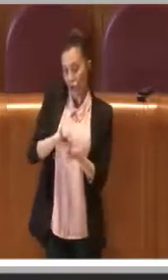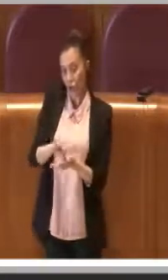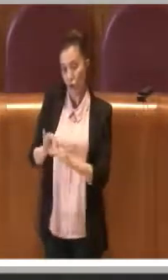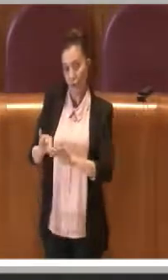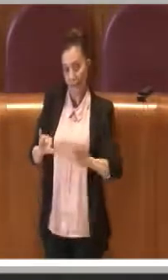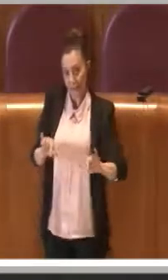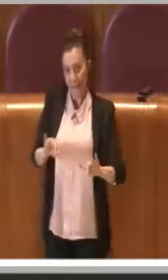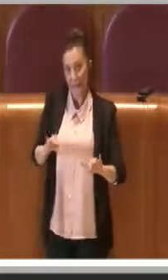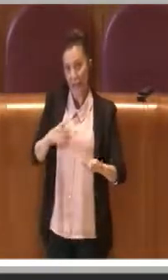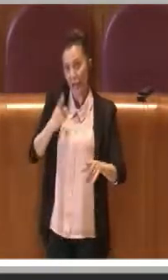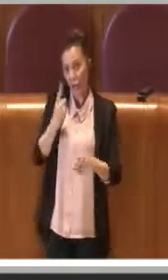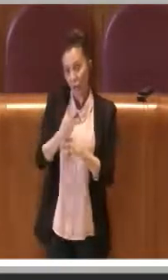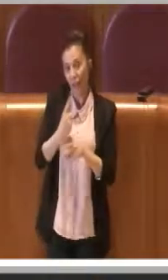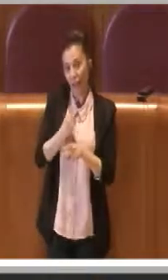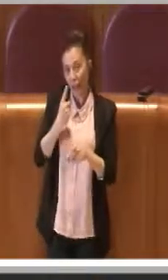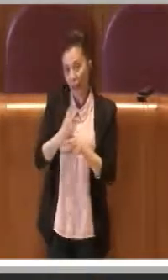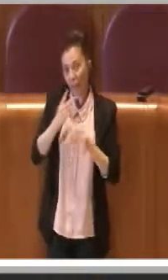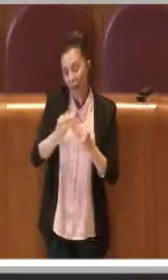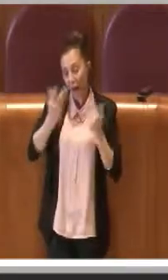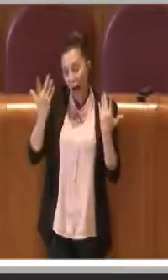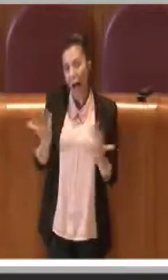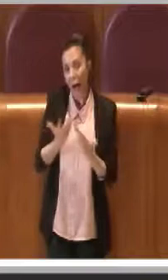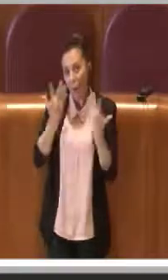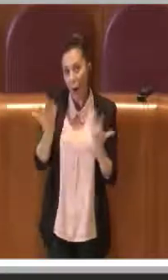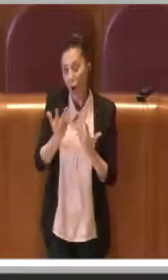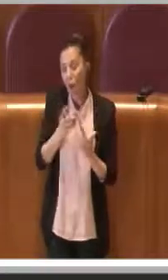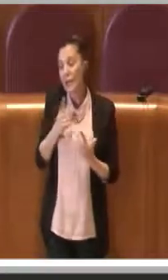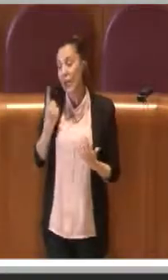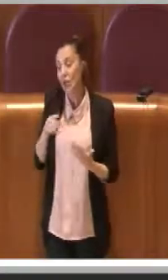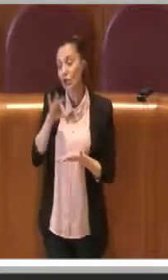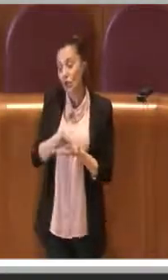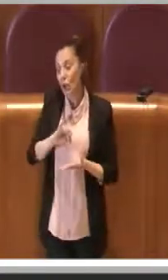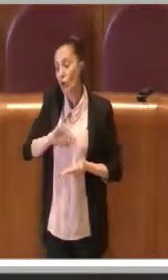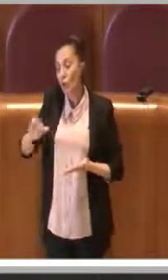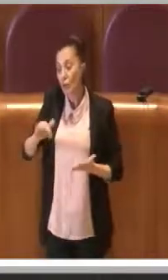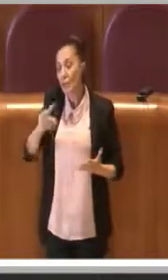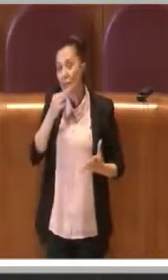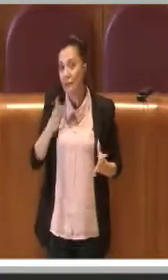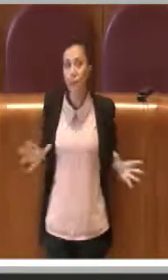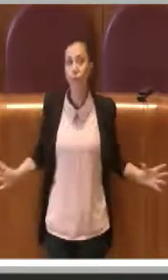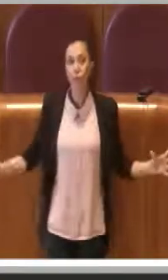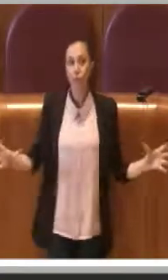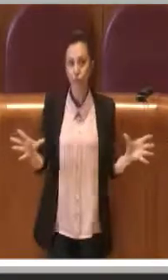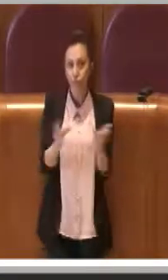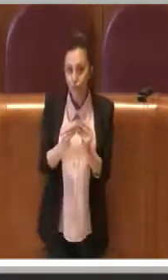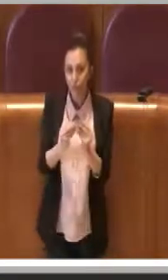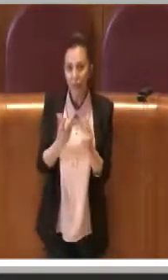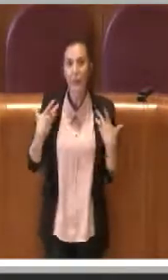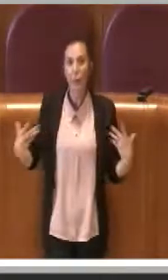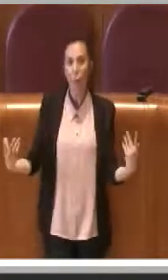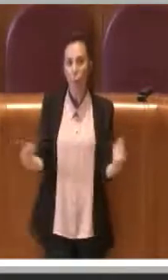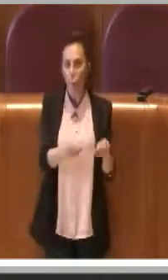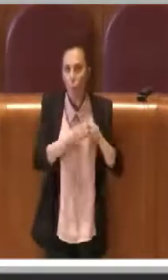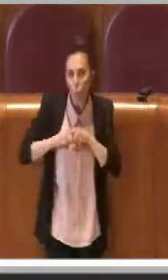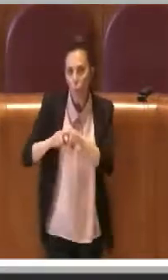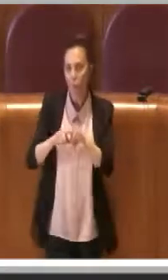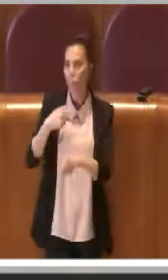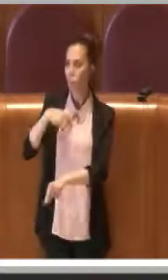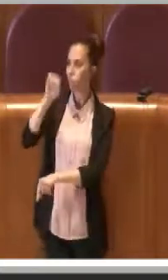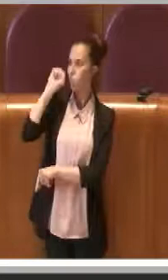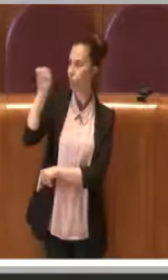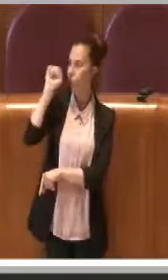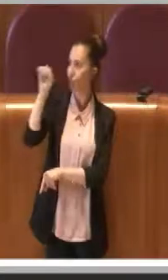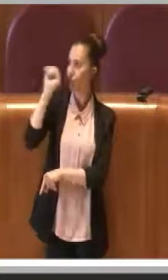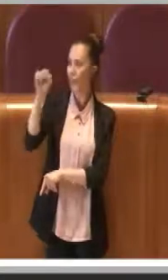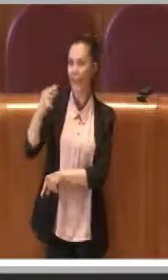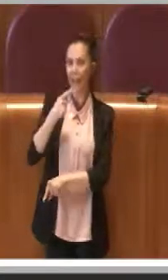anche un po' il centro-destra dovremmo tutti andare a bussare alla porta dei parlamentari e